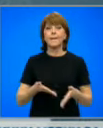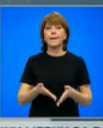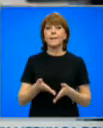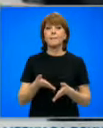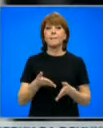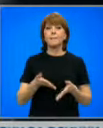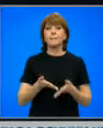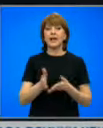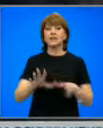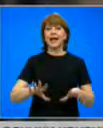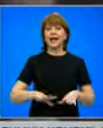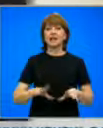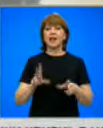Бердянск.